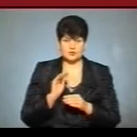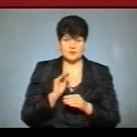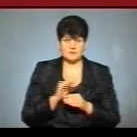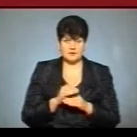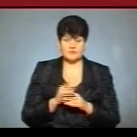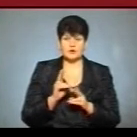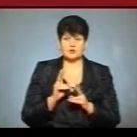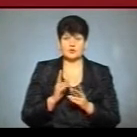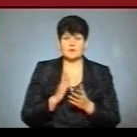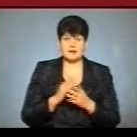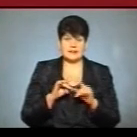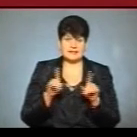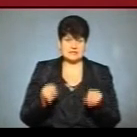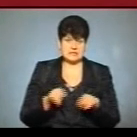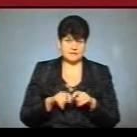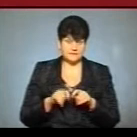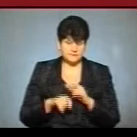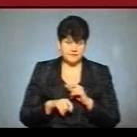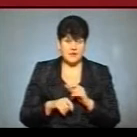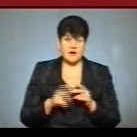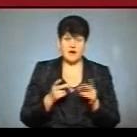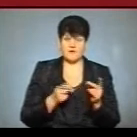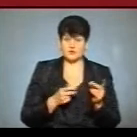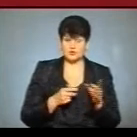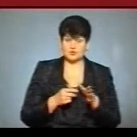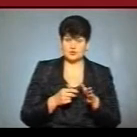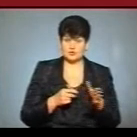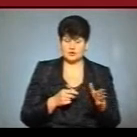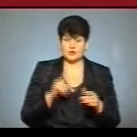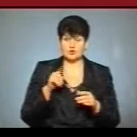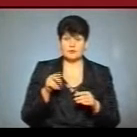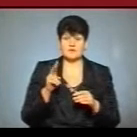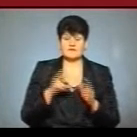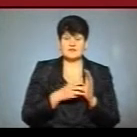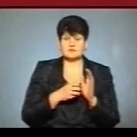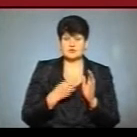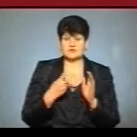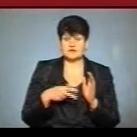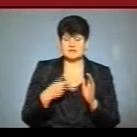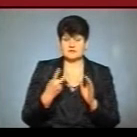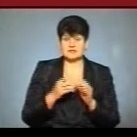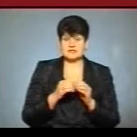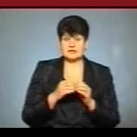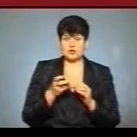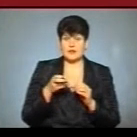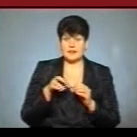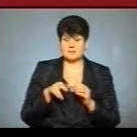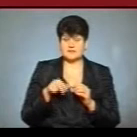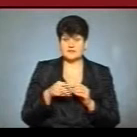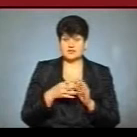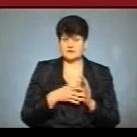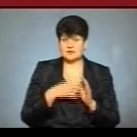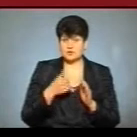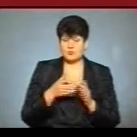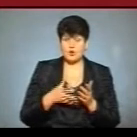що сертифікувалися, а по другу сторону, призупинення постанови номер 822 від 10 липня 2019 року